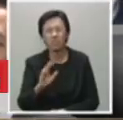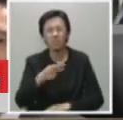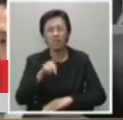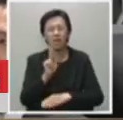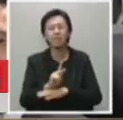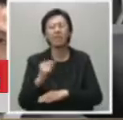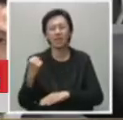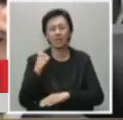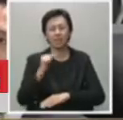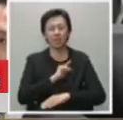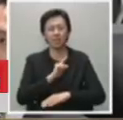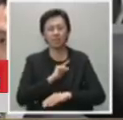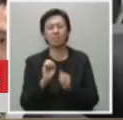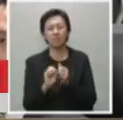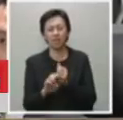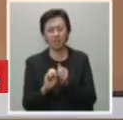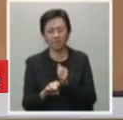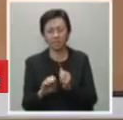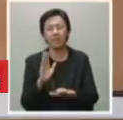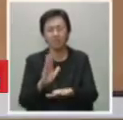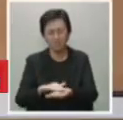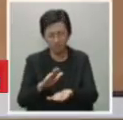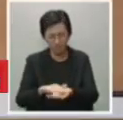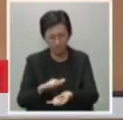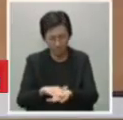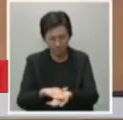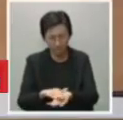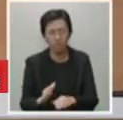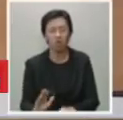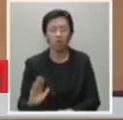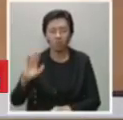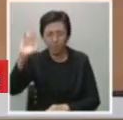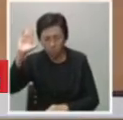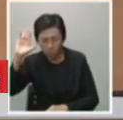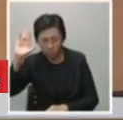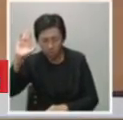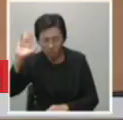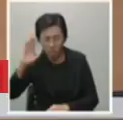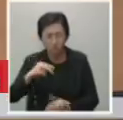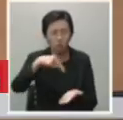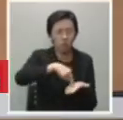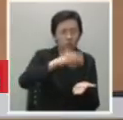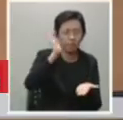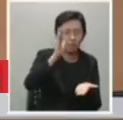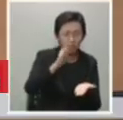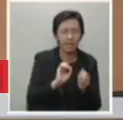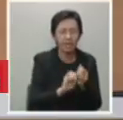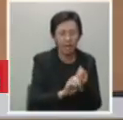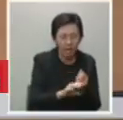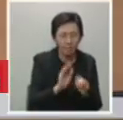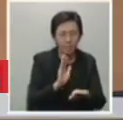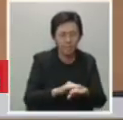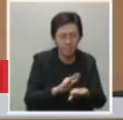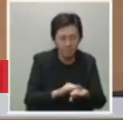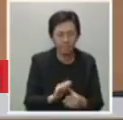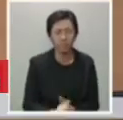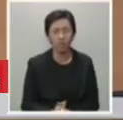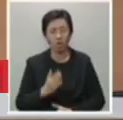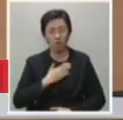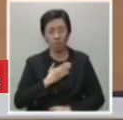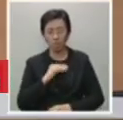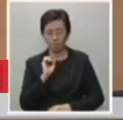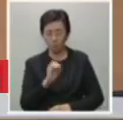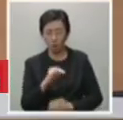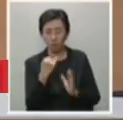านมีอำนาจในการที่จะแนะนำตักเตือนผู้อภิปรายหรือผู้ประท้วงบ้างสิครับ ผมประท้วงคร ับ ผมไม่ได้วินิจฉัยว่